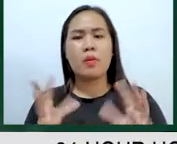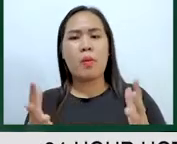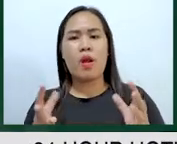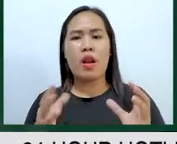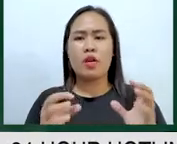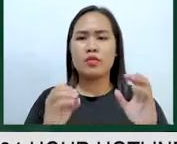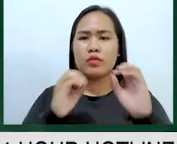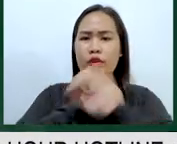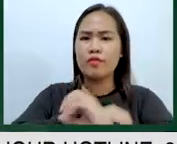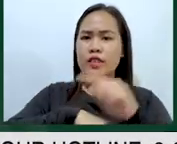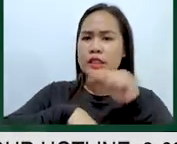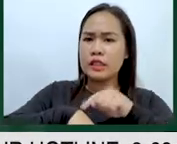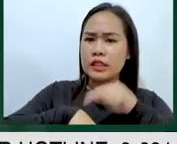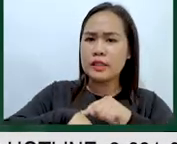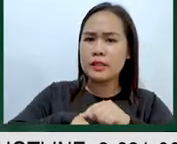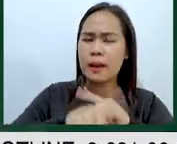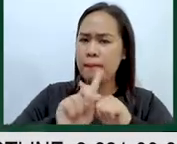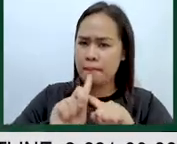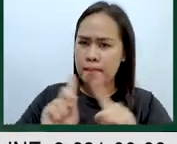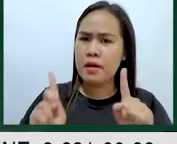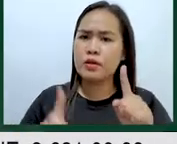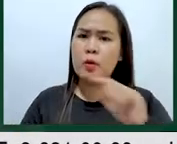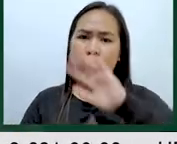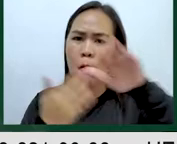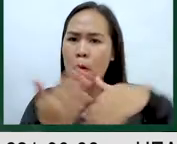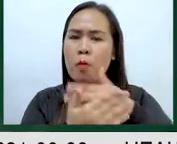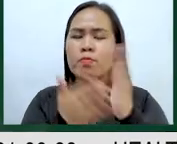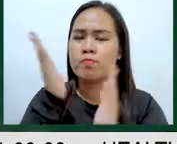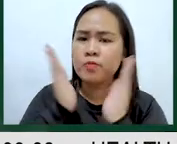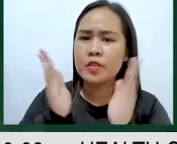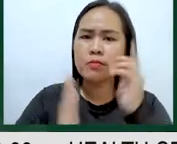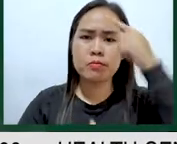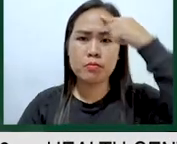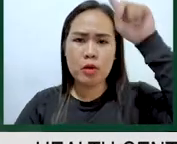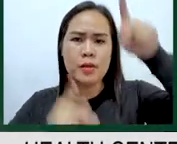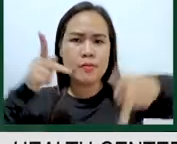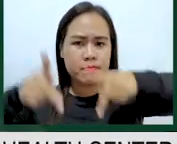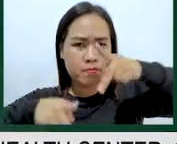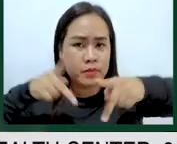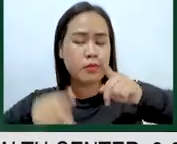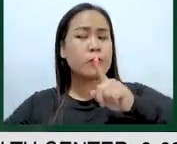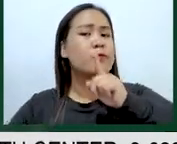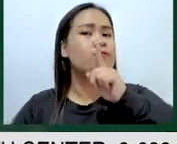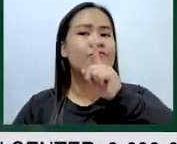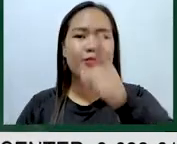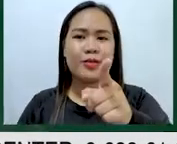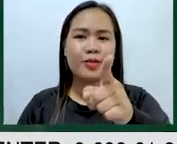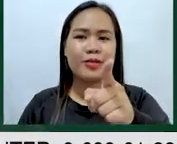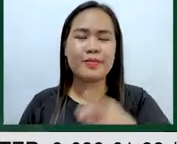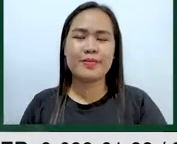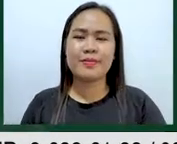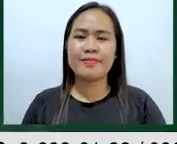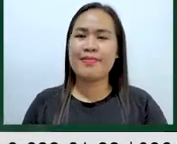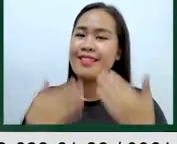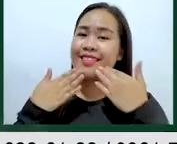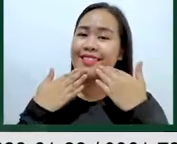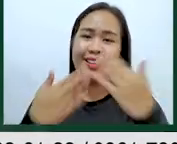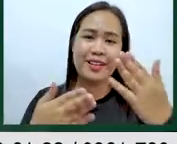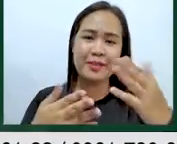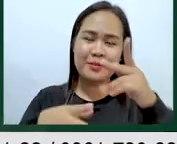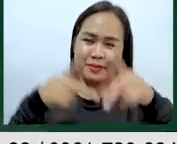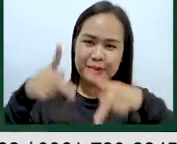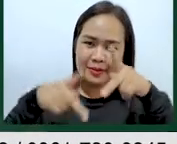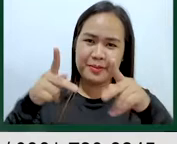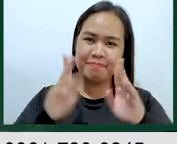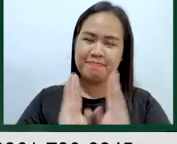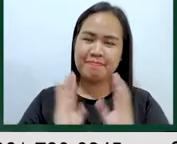walang holiday, walang weekend, walang office hours po sa amin, basta po pagdating po sa serbisyo para po sa ating mga